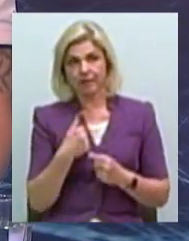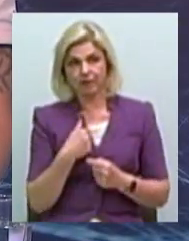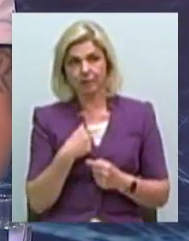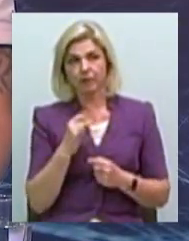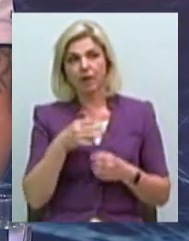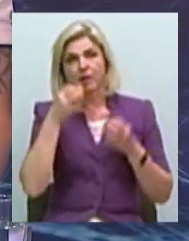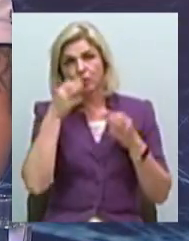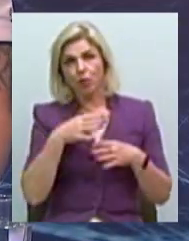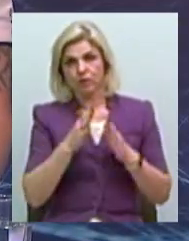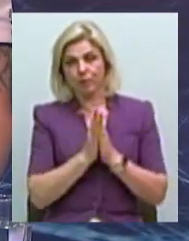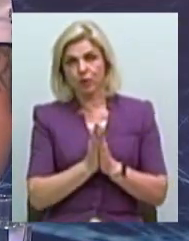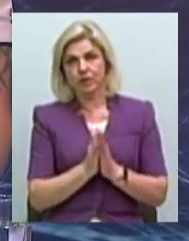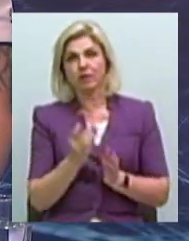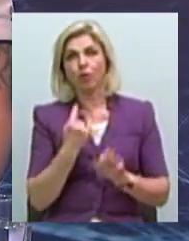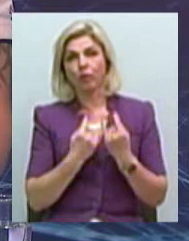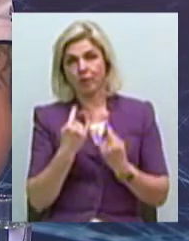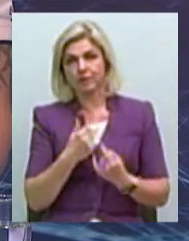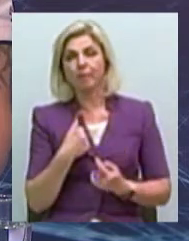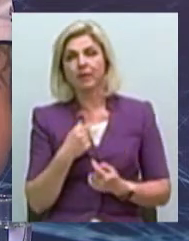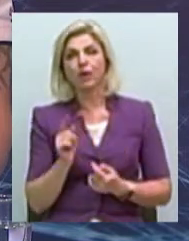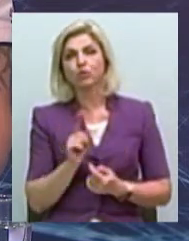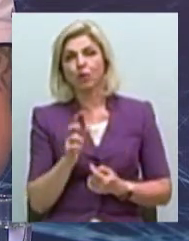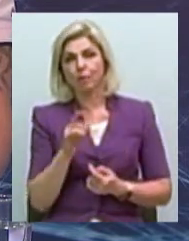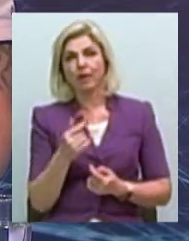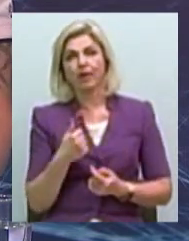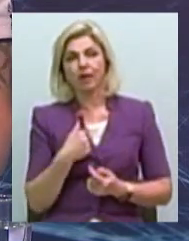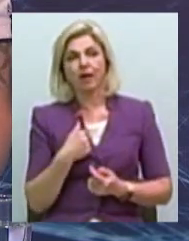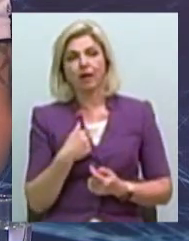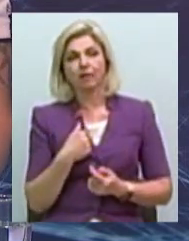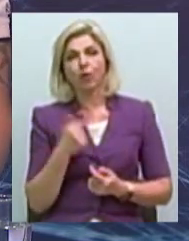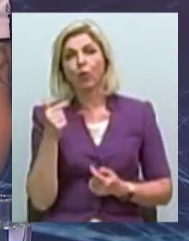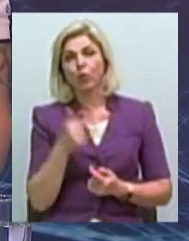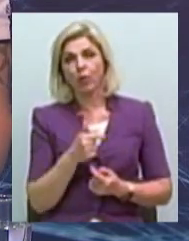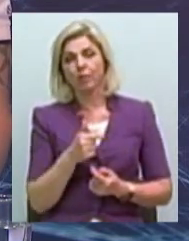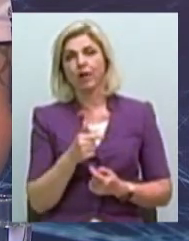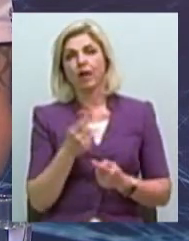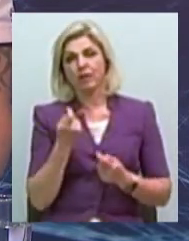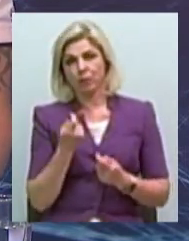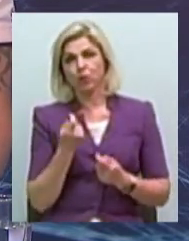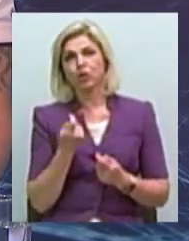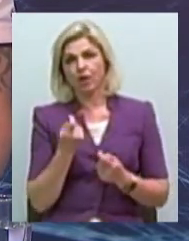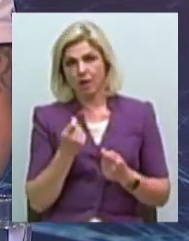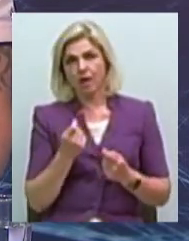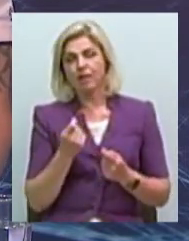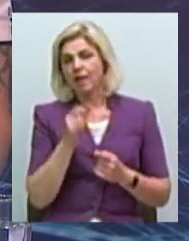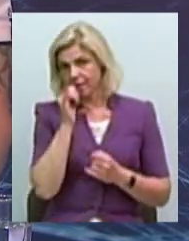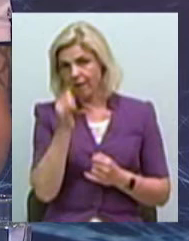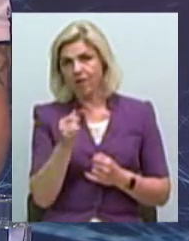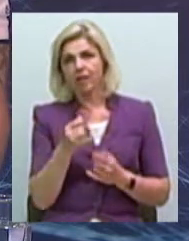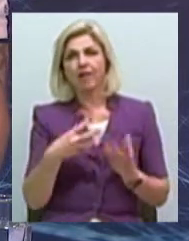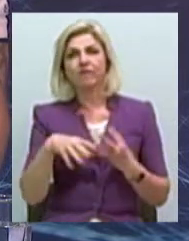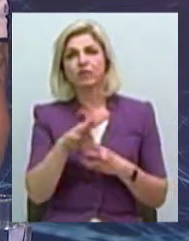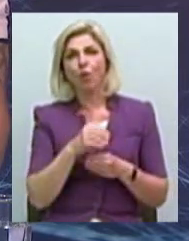слезно упросить меня, чтобы я, скажем, грубо так, сбавил обороты и не давал всеобщее, как